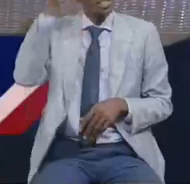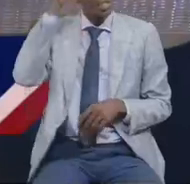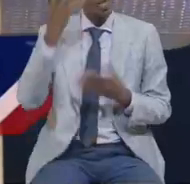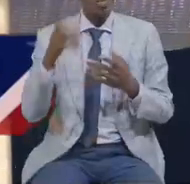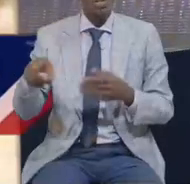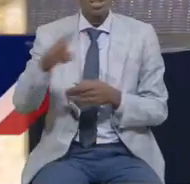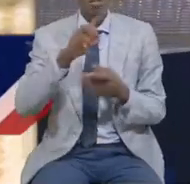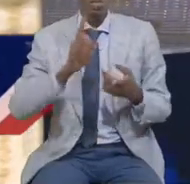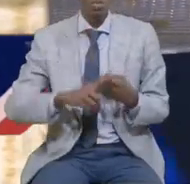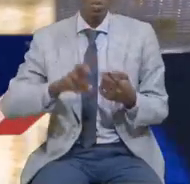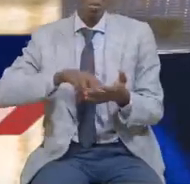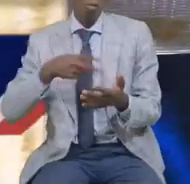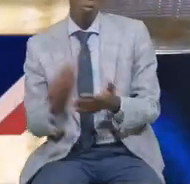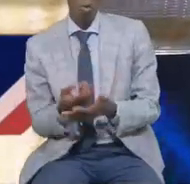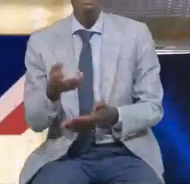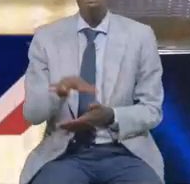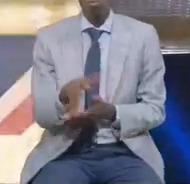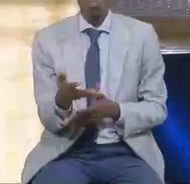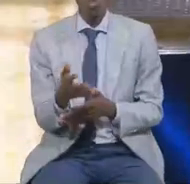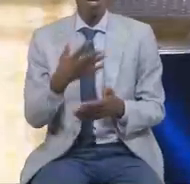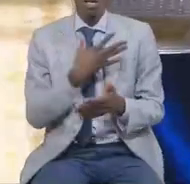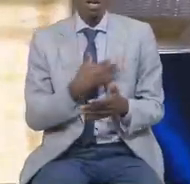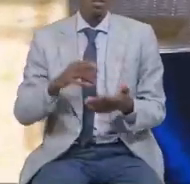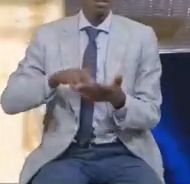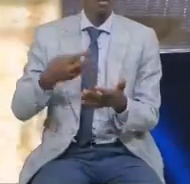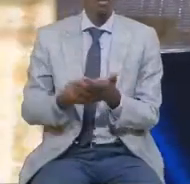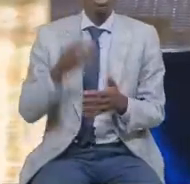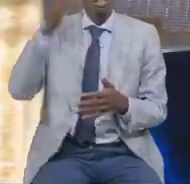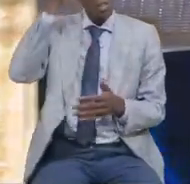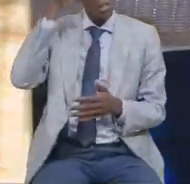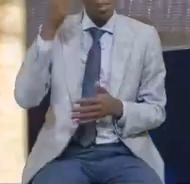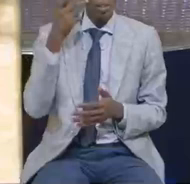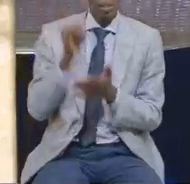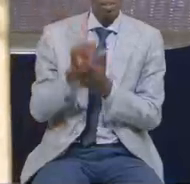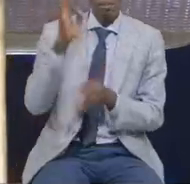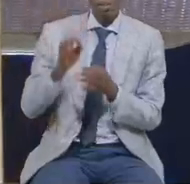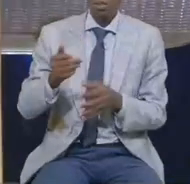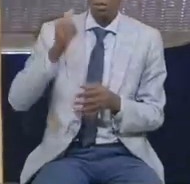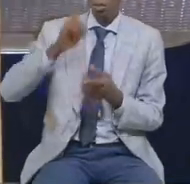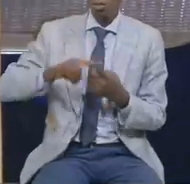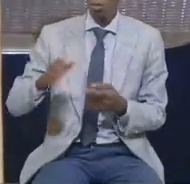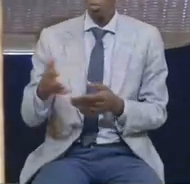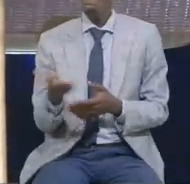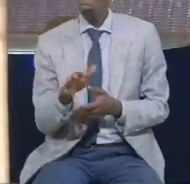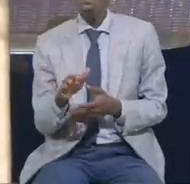compromette. S'il ne compromette pas, Satan veut qu'il soit brûlé dans le feu. On va